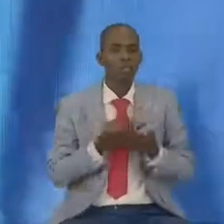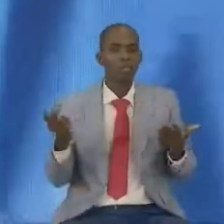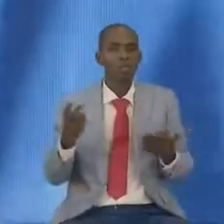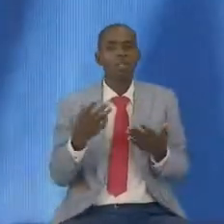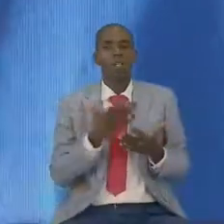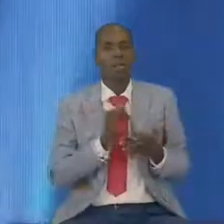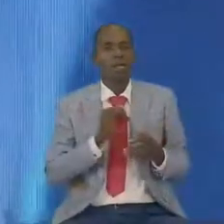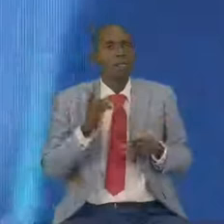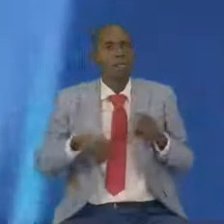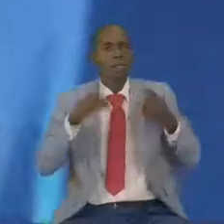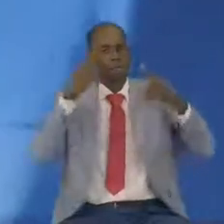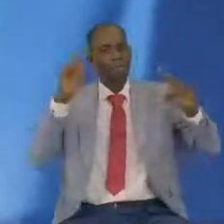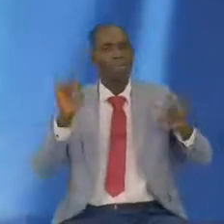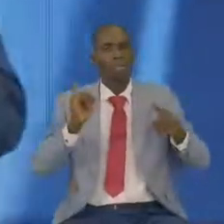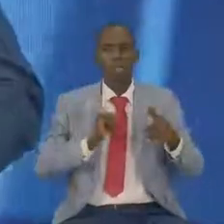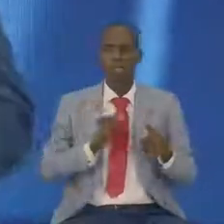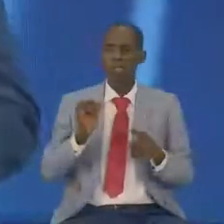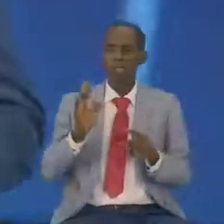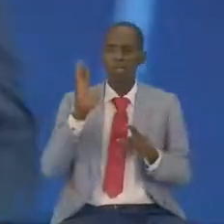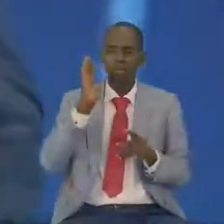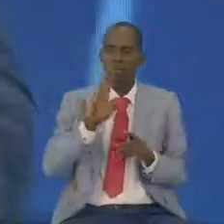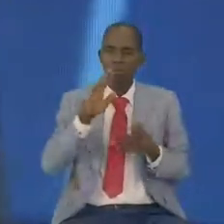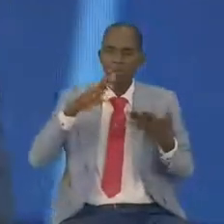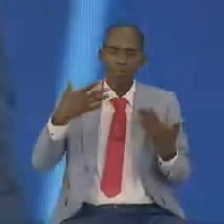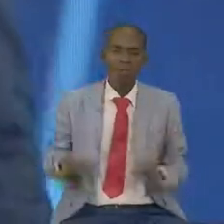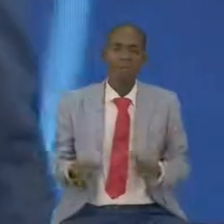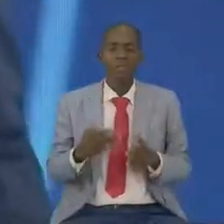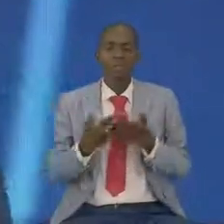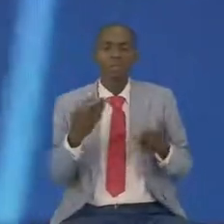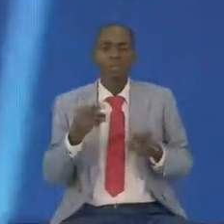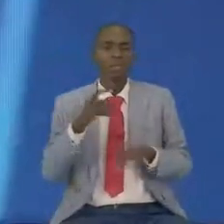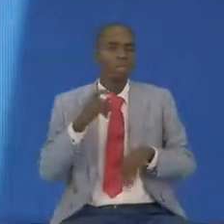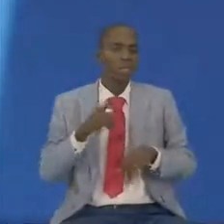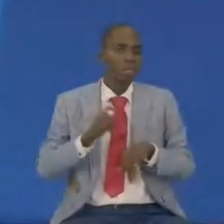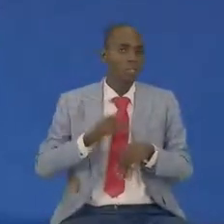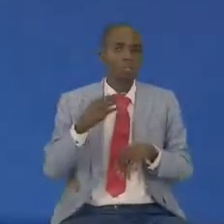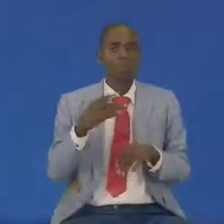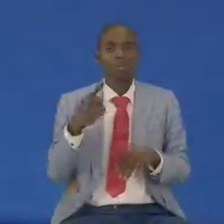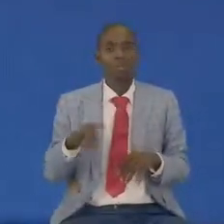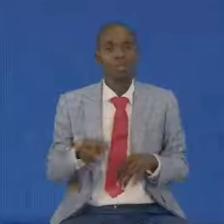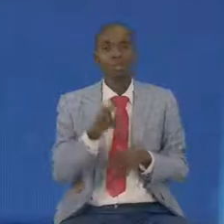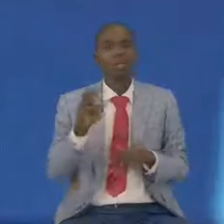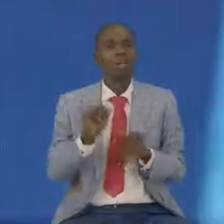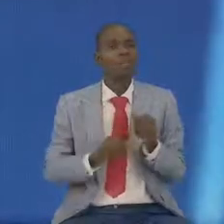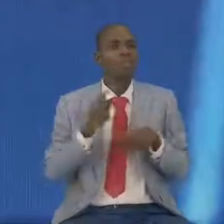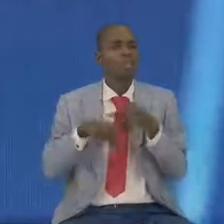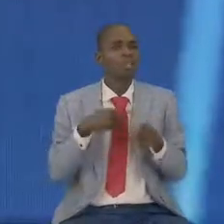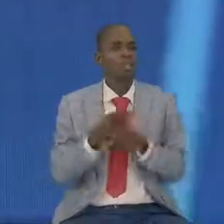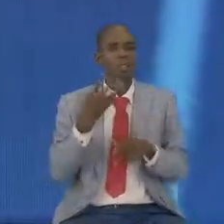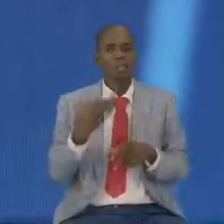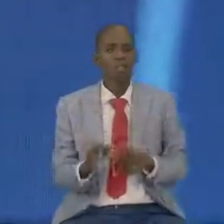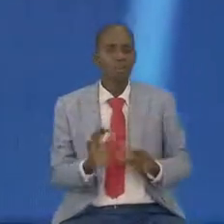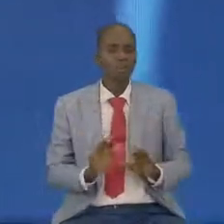pouvoir réussir. La crainte de finir avant la fin du voyage, toute forme de crainte, crainte psychologique,